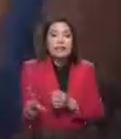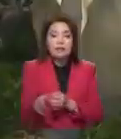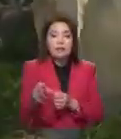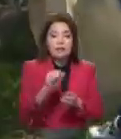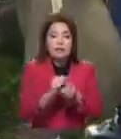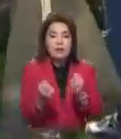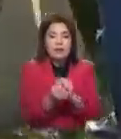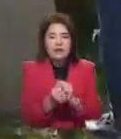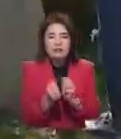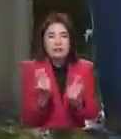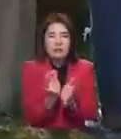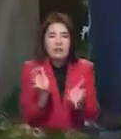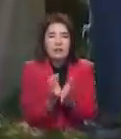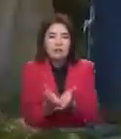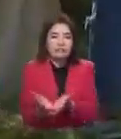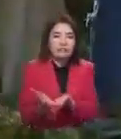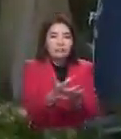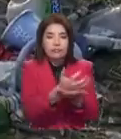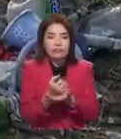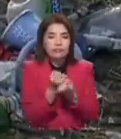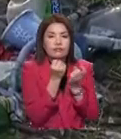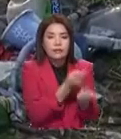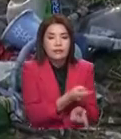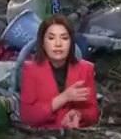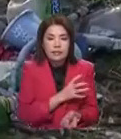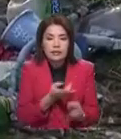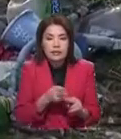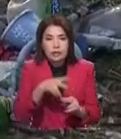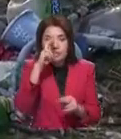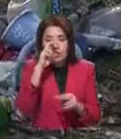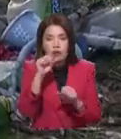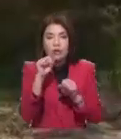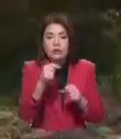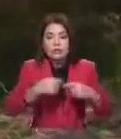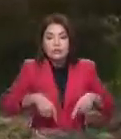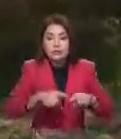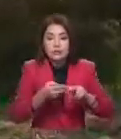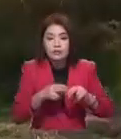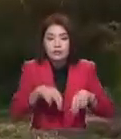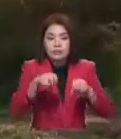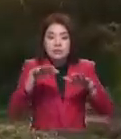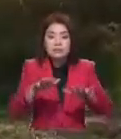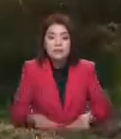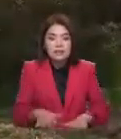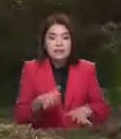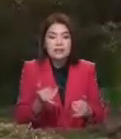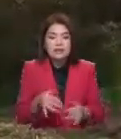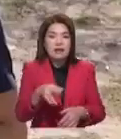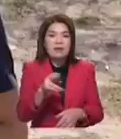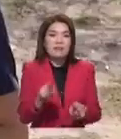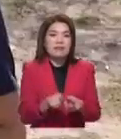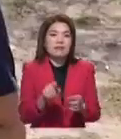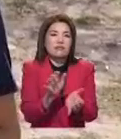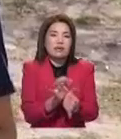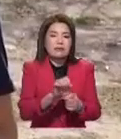50-ден астам қоқыс шығарылды. Жалпы 10 мыңға жуық петроглиф мемлекеттің қорғауында. Алайда қазіргі уақытта киелі орын іс жүзінде полигонға айналған.